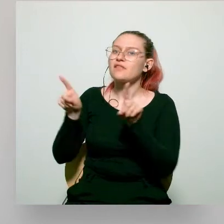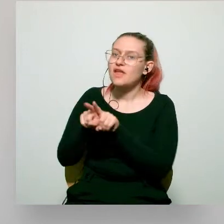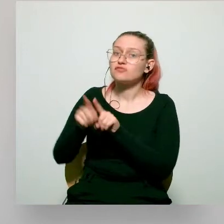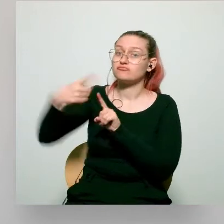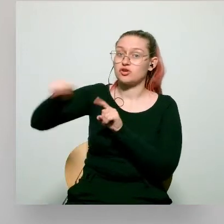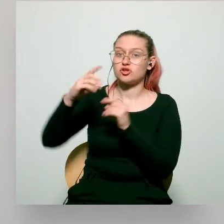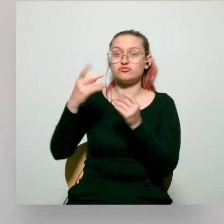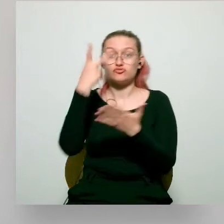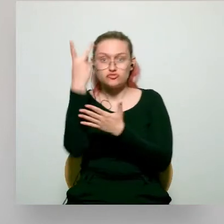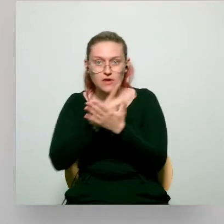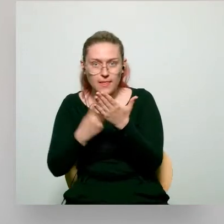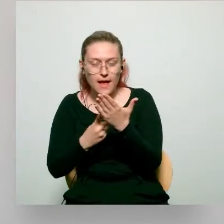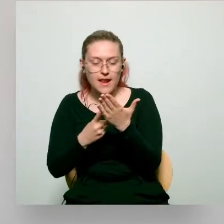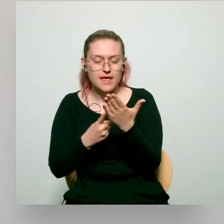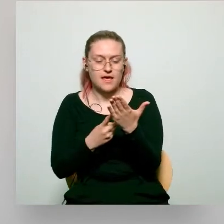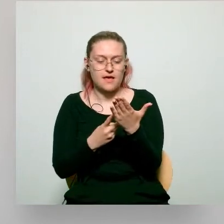samych.